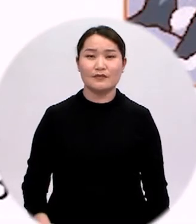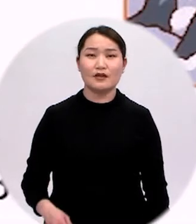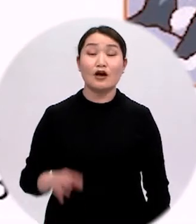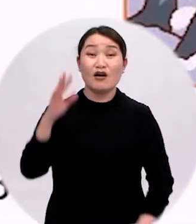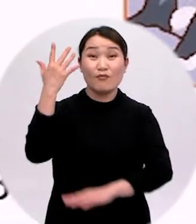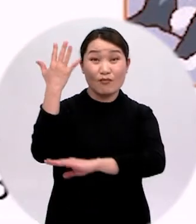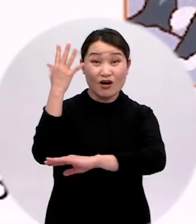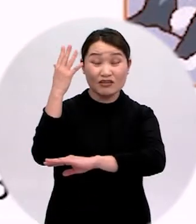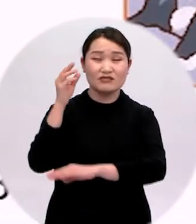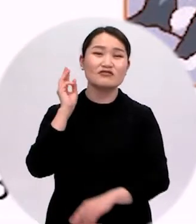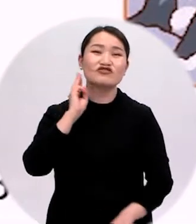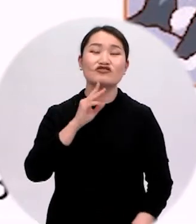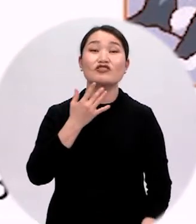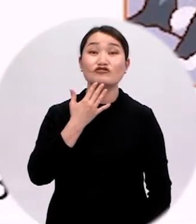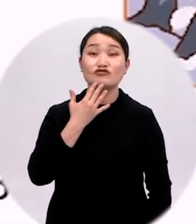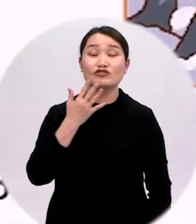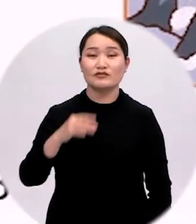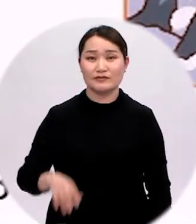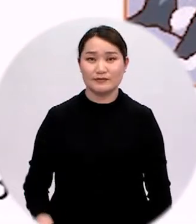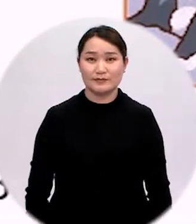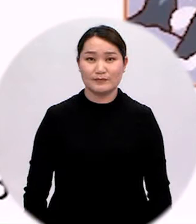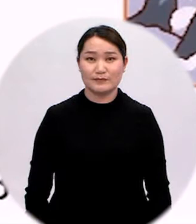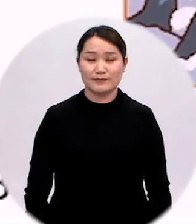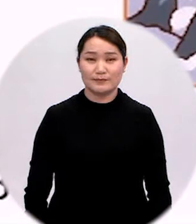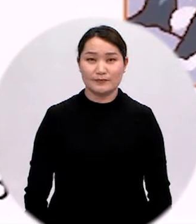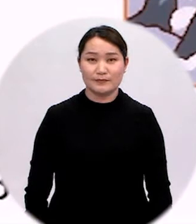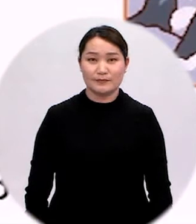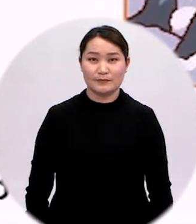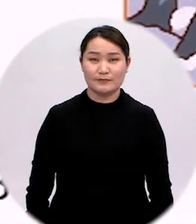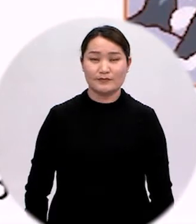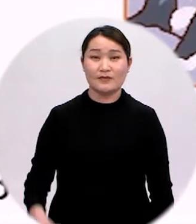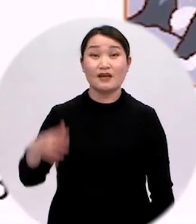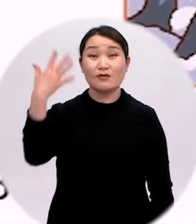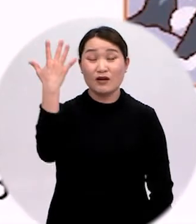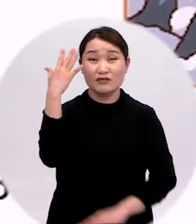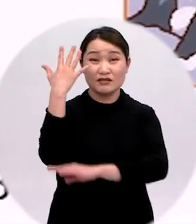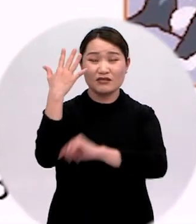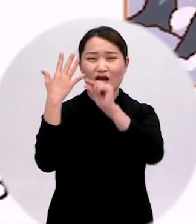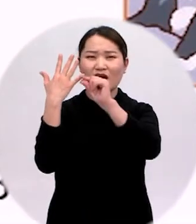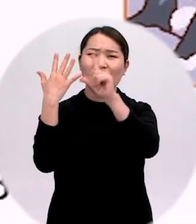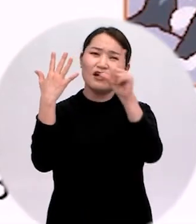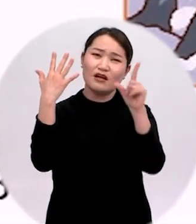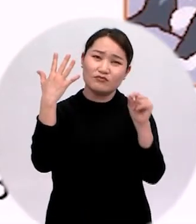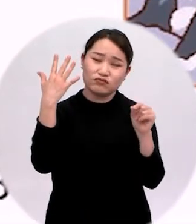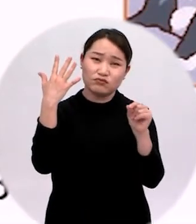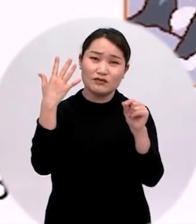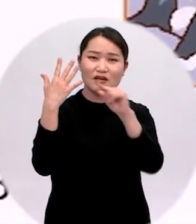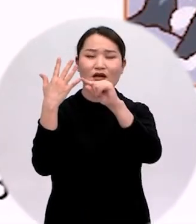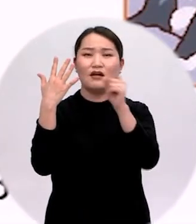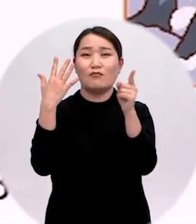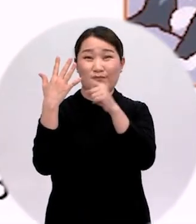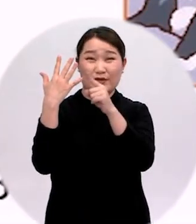Зүйтэй, шар өнгөтэй. Яагаад вэ? Тийм ээ. Навчис хатаж